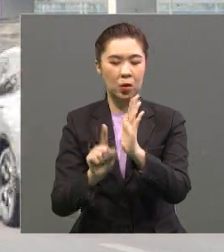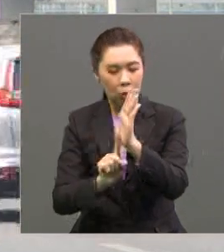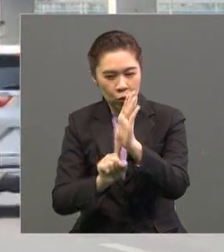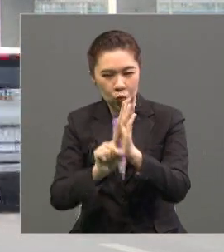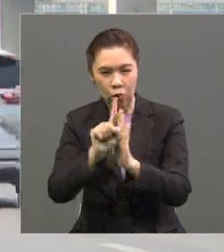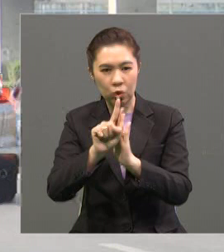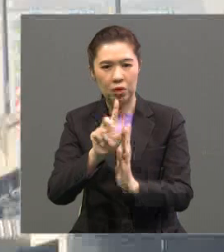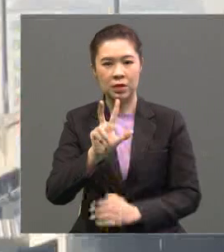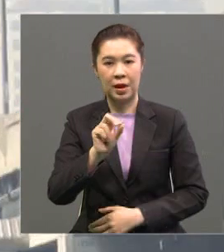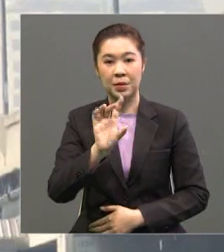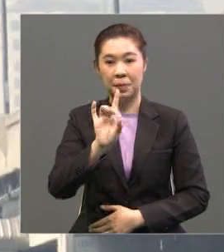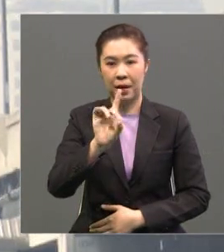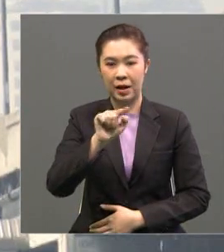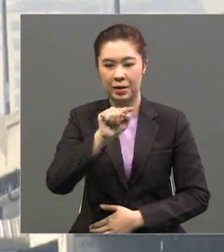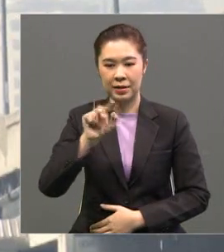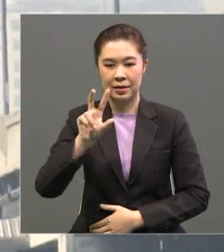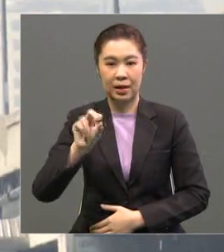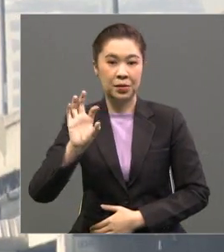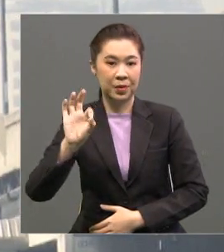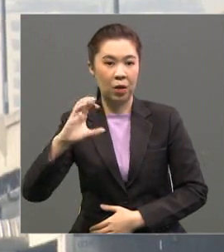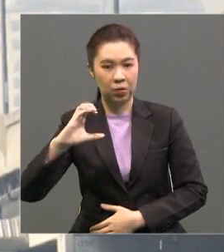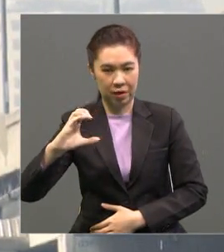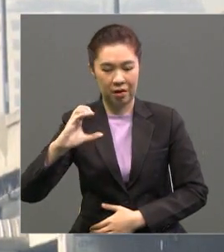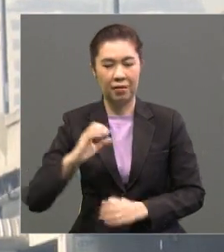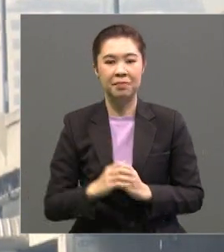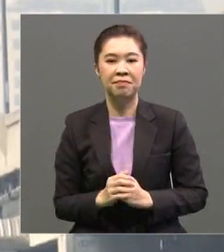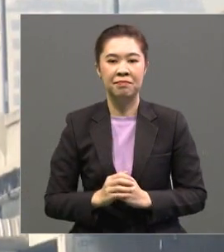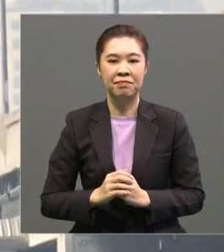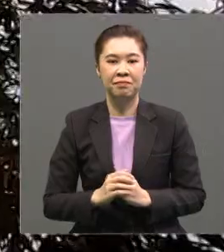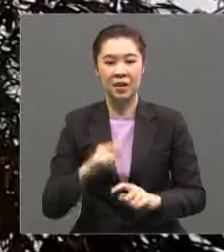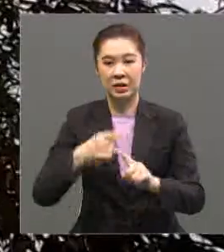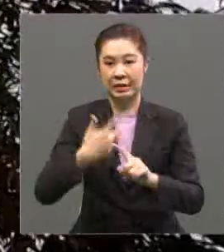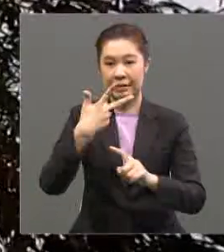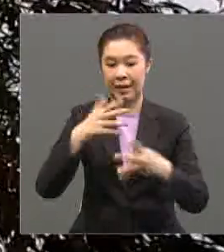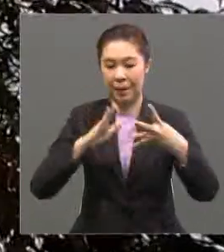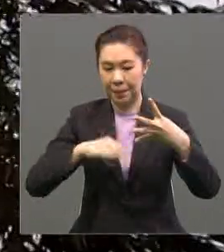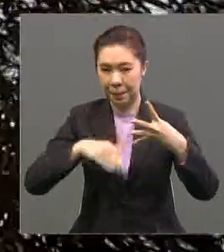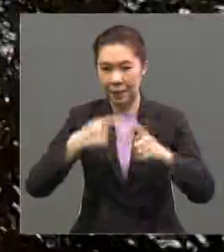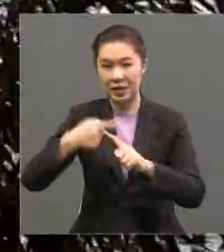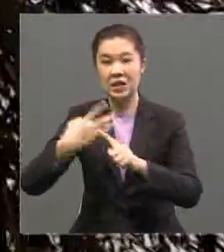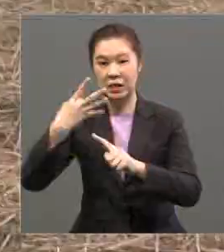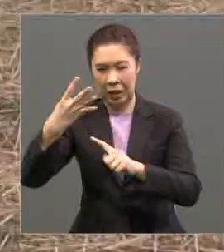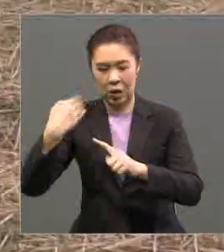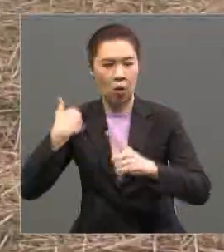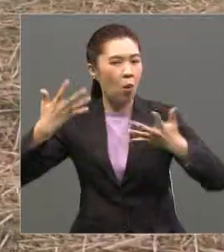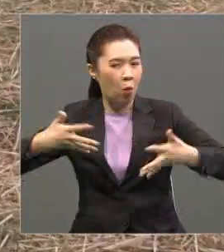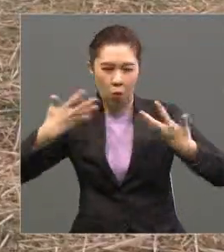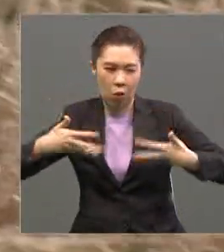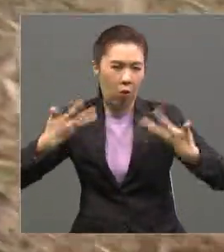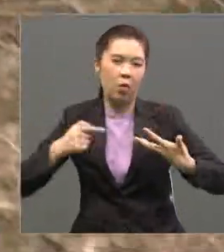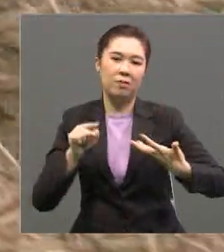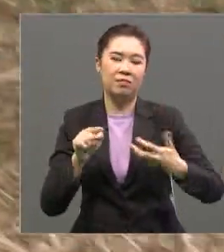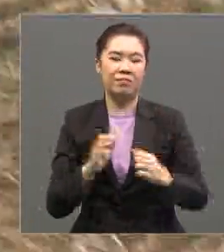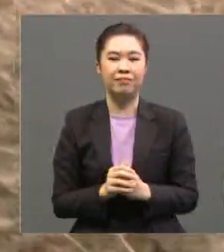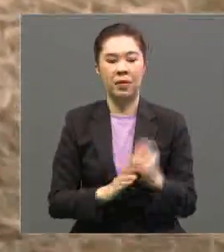ภูมิสูงสุด 38-39 องศาเซลเซียสซึ่งในช่วงปลายเดือนมีนาคมถึงเมษายนครับจะเป็นช่วงที่ร้อนที่สุด